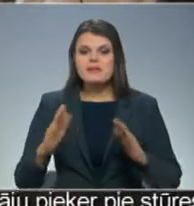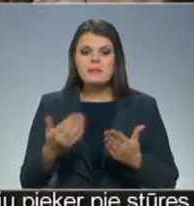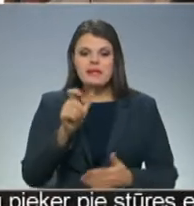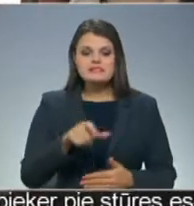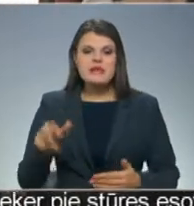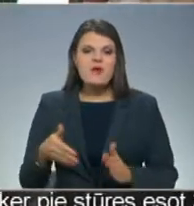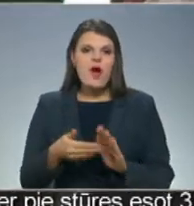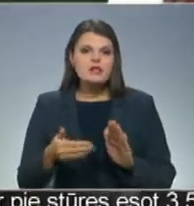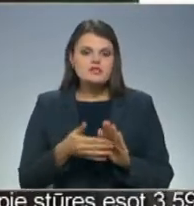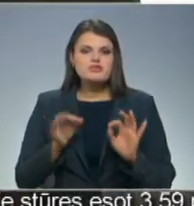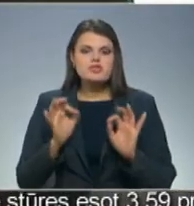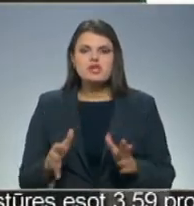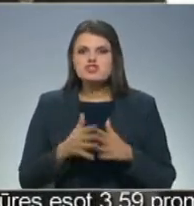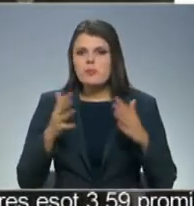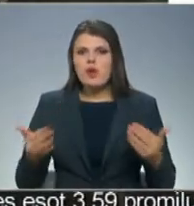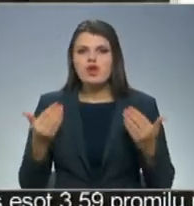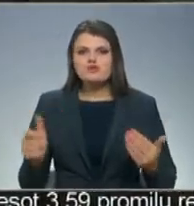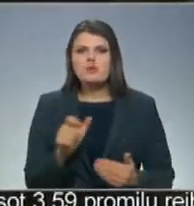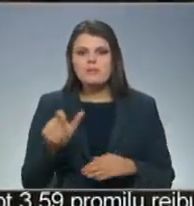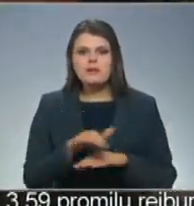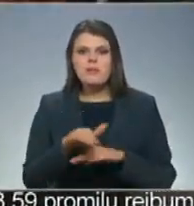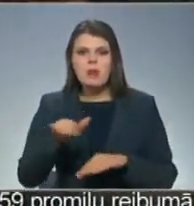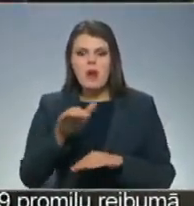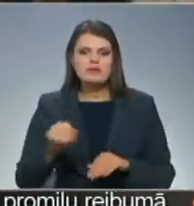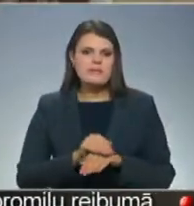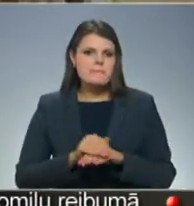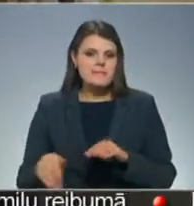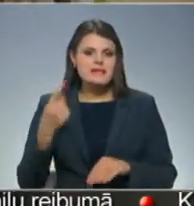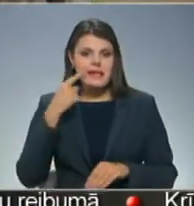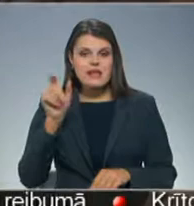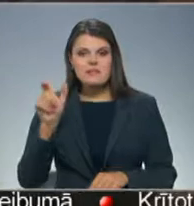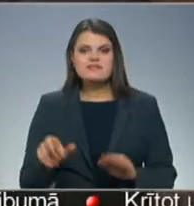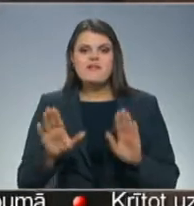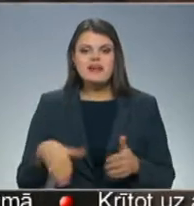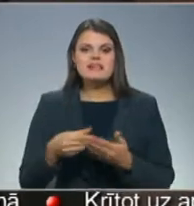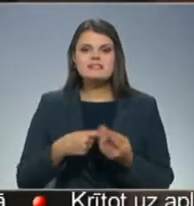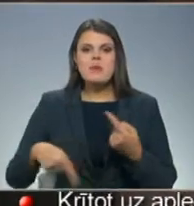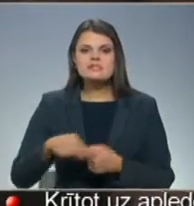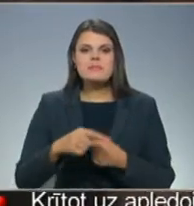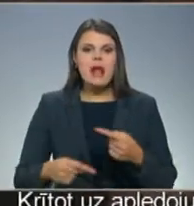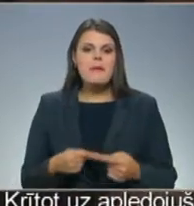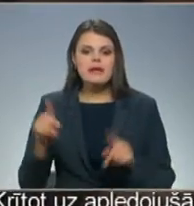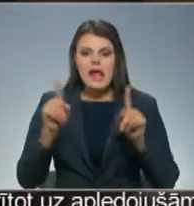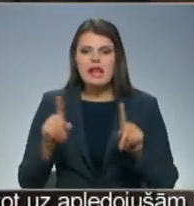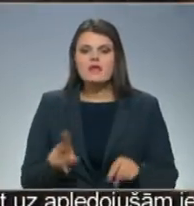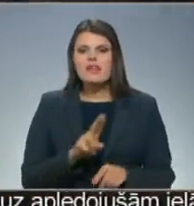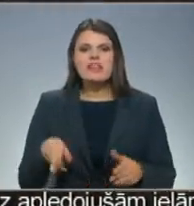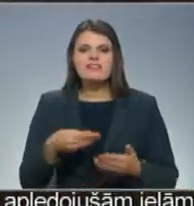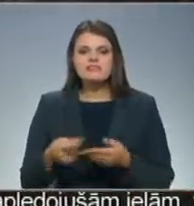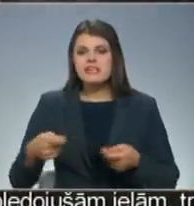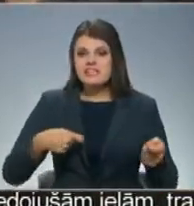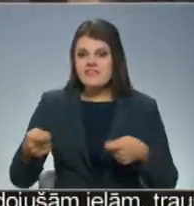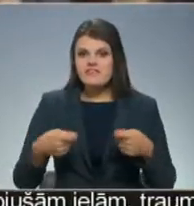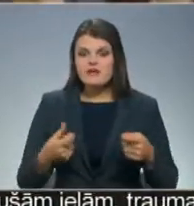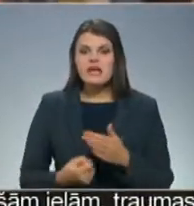iedzīvotāju atsaucība bijusi tik liela, ka šobrīd plaukti jau ir pilni. Ideja par to, ka cilvēki varētu savstarpēji mainīties ar lietām, nevis pirktās